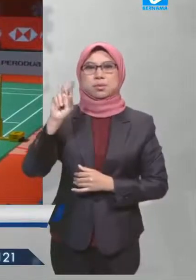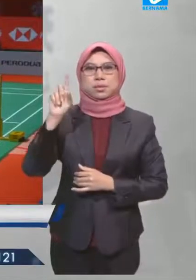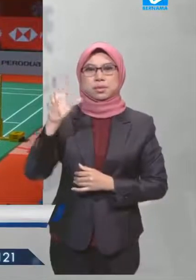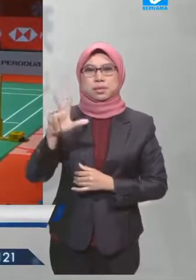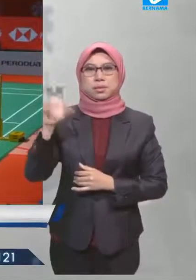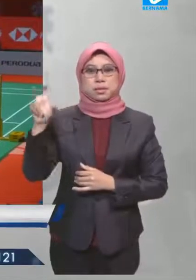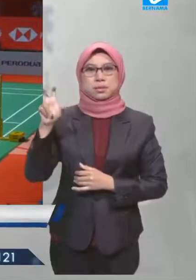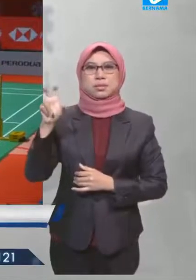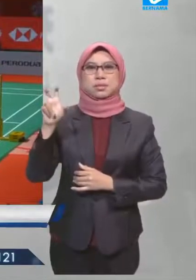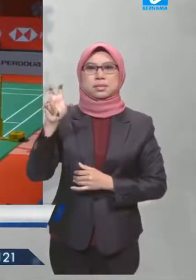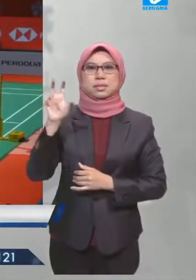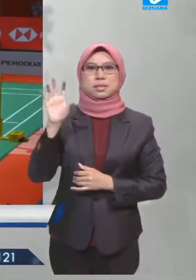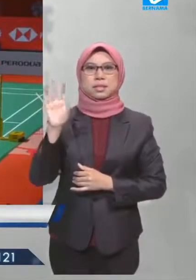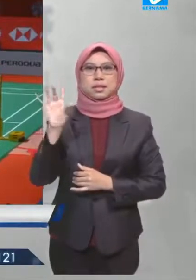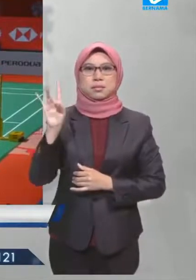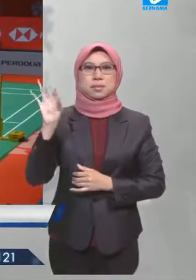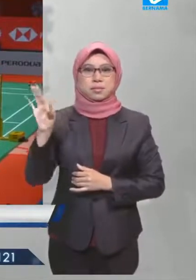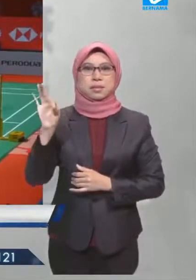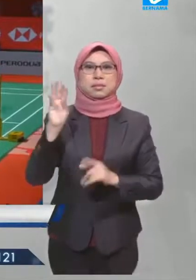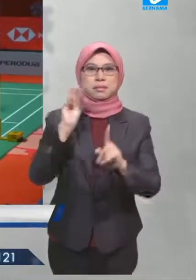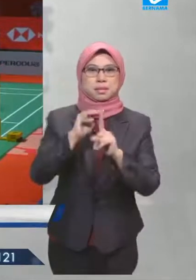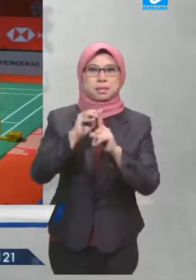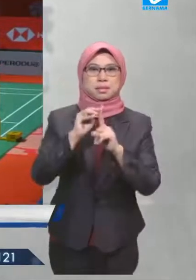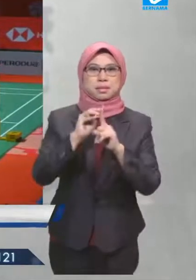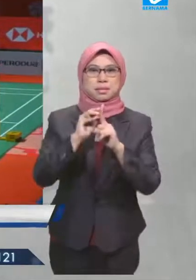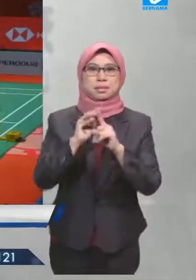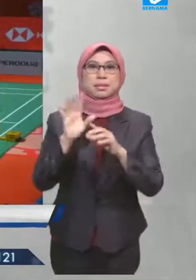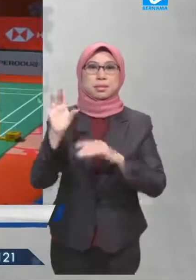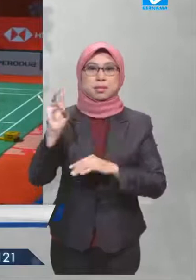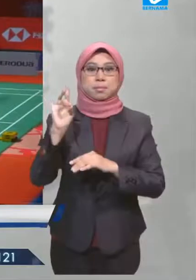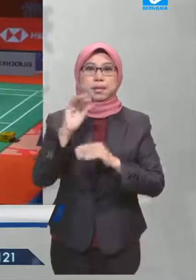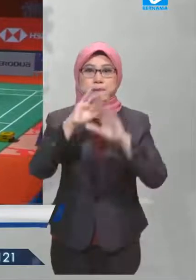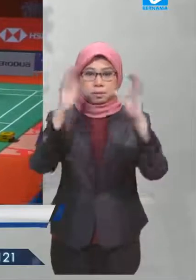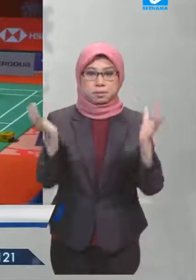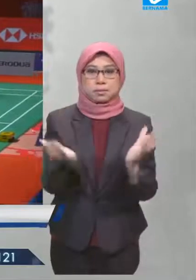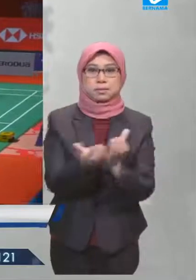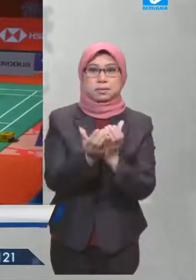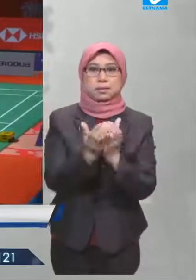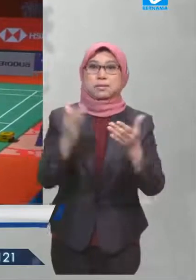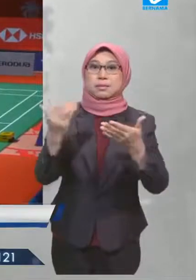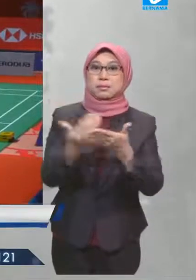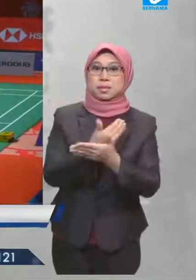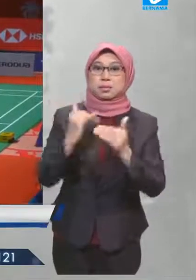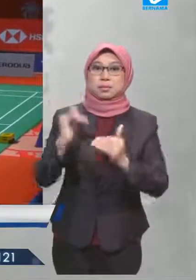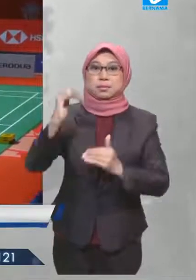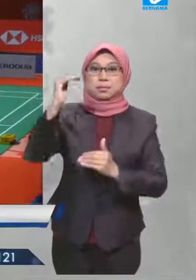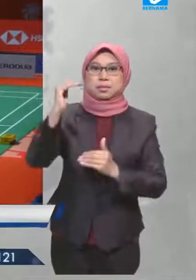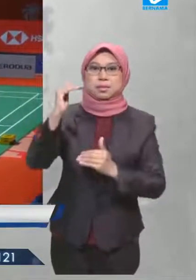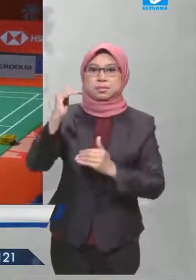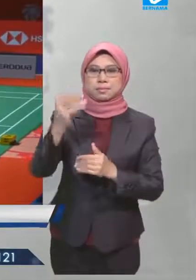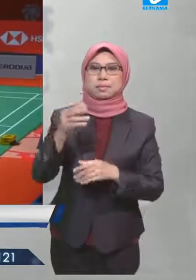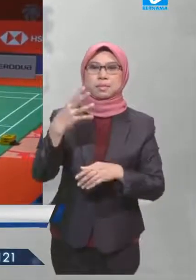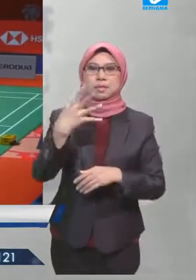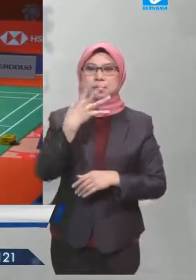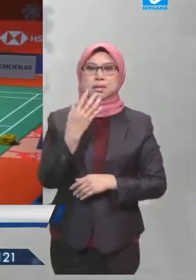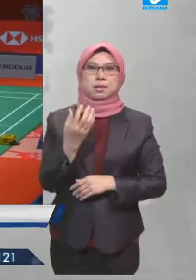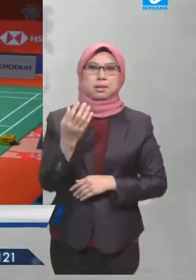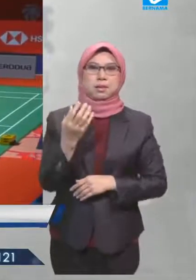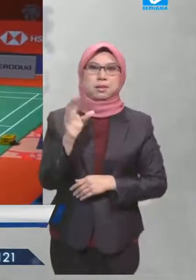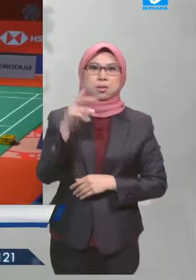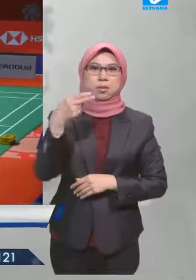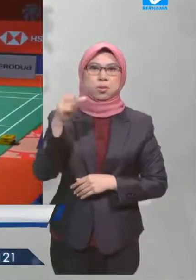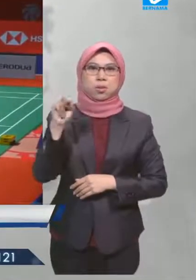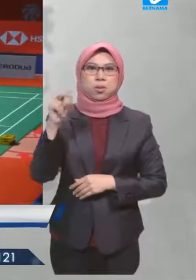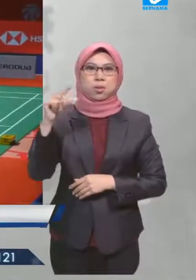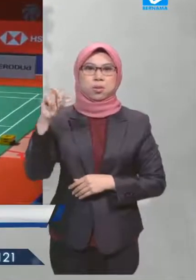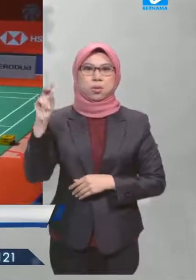69,389 mata sekaligus menghuni tangga ke-8 dunia. Kedudukan ranking terbaru ini membantu Zijia memintas pemain Hong Kong Angus Ang Kha Long dan